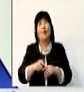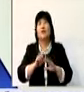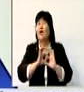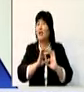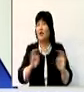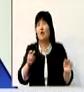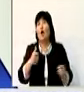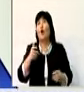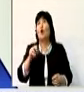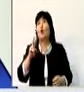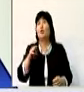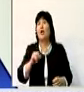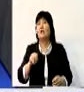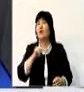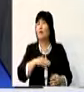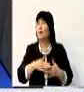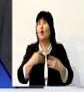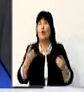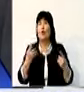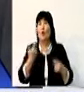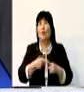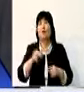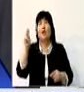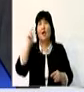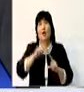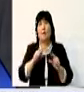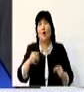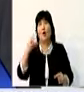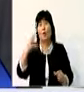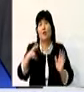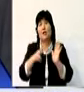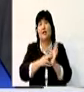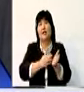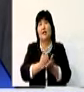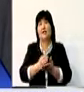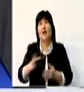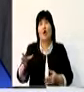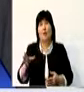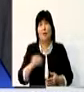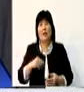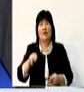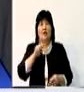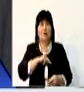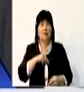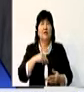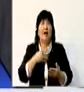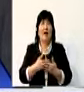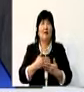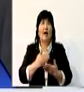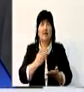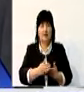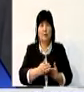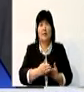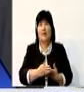шықты. Гүлжанның еңбегі ұшан теңіз. Осы мектепте 38 жыл бойы бірге үзеңгілесіп болып жұмыс